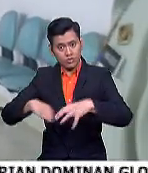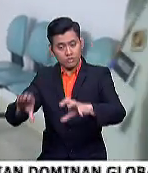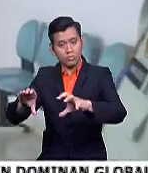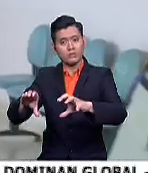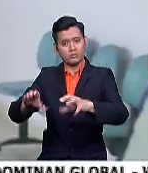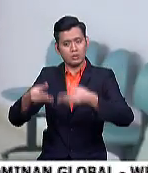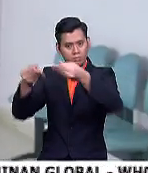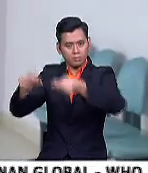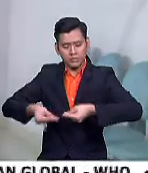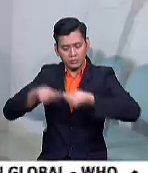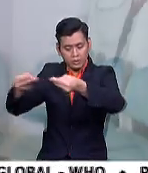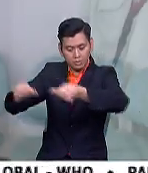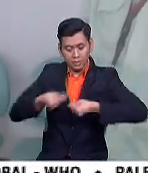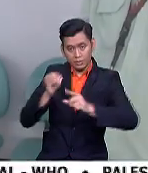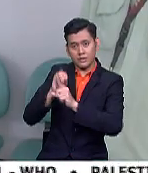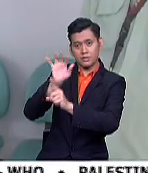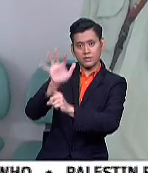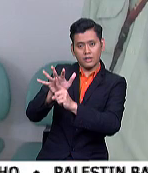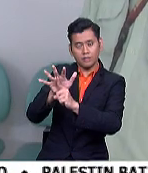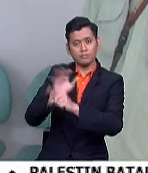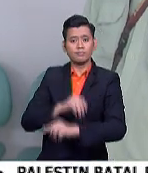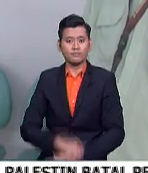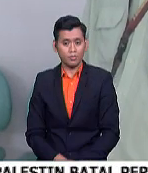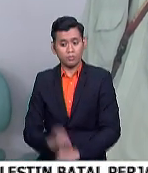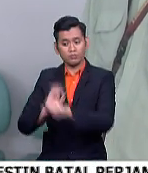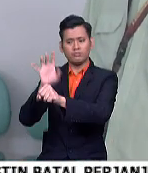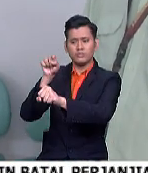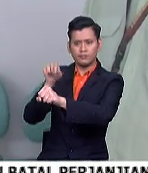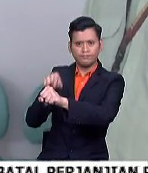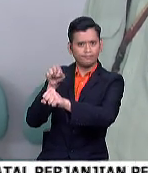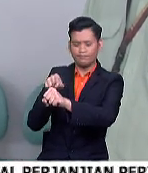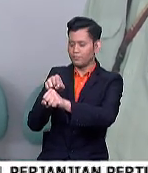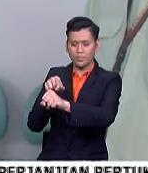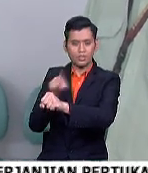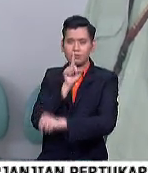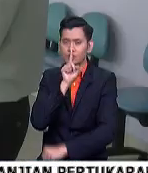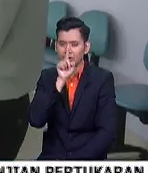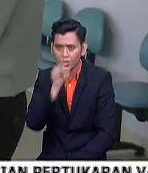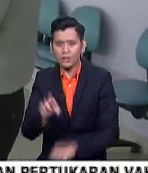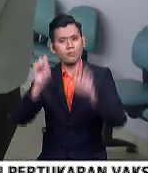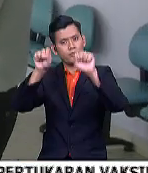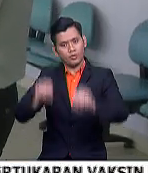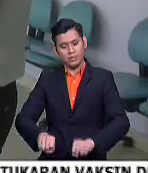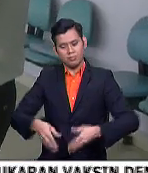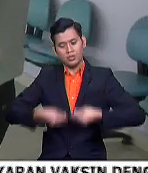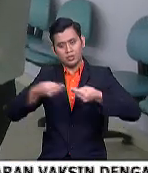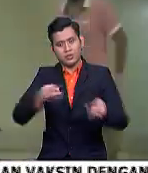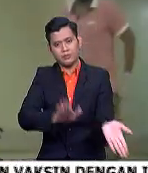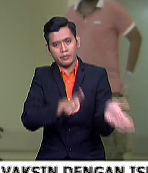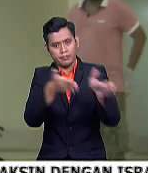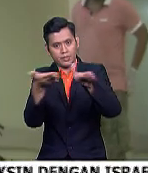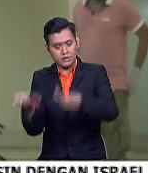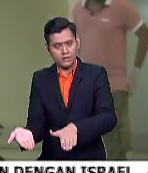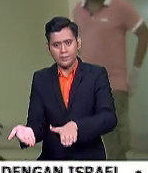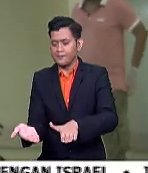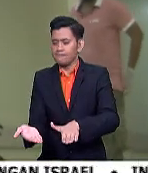Ternyata virus COVID-19 ini pembunuh dalam senyap. Menarik nyawa